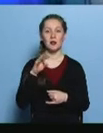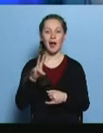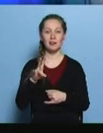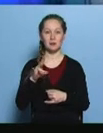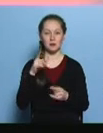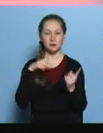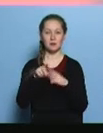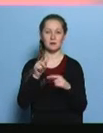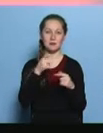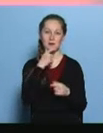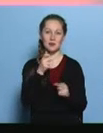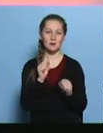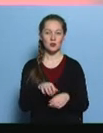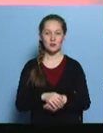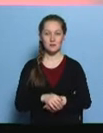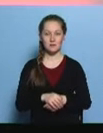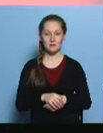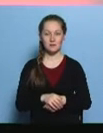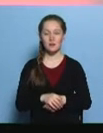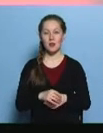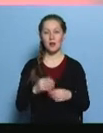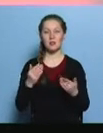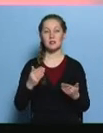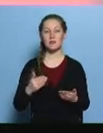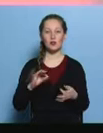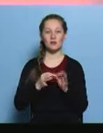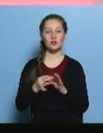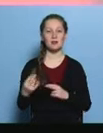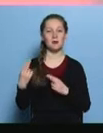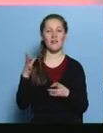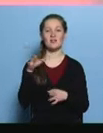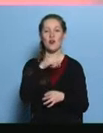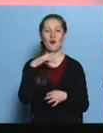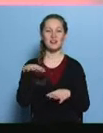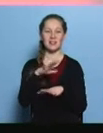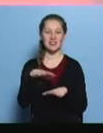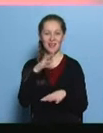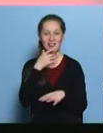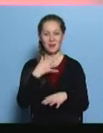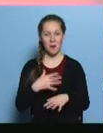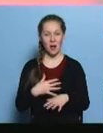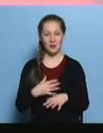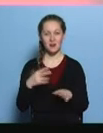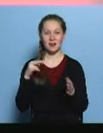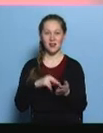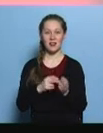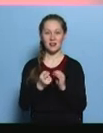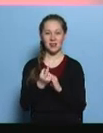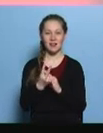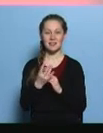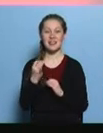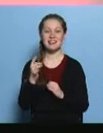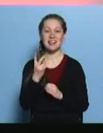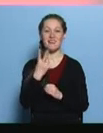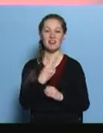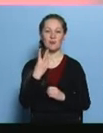Яндексе. Сегодня в столицу Удмуртии приехал всероссийский Дед Мороз. Ижевск стал 12-м из 22 городов, в